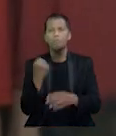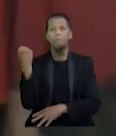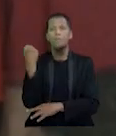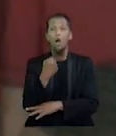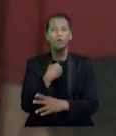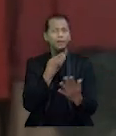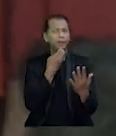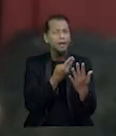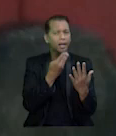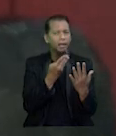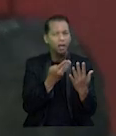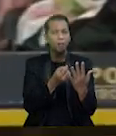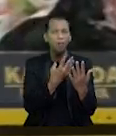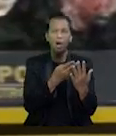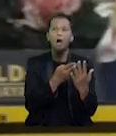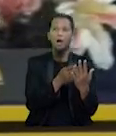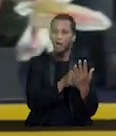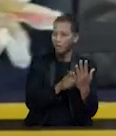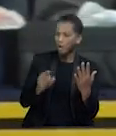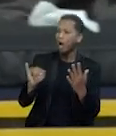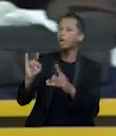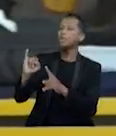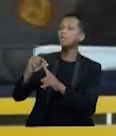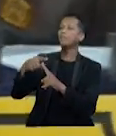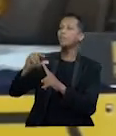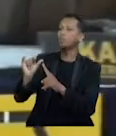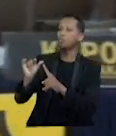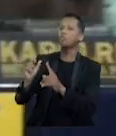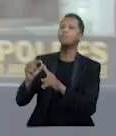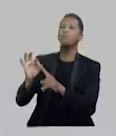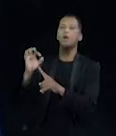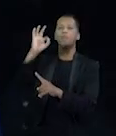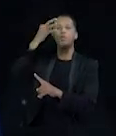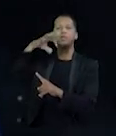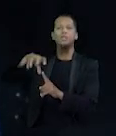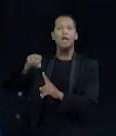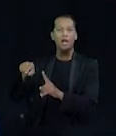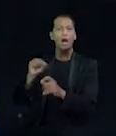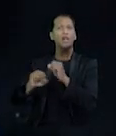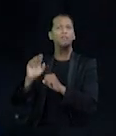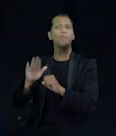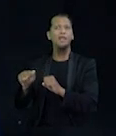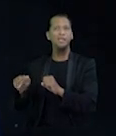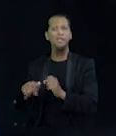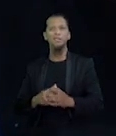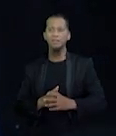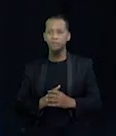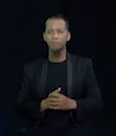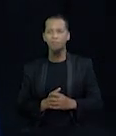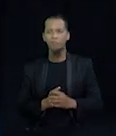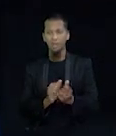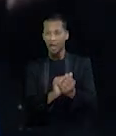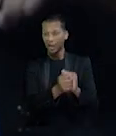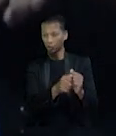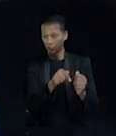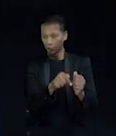mengarah kepada Aiptu Janto Situmorang yang juga seorang anggota polisi aktif kami mengembangkan kasus ini kepada